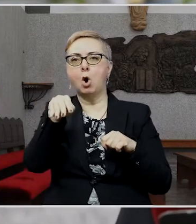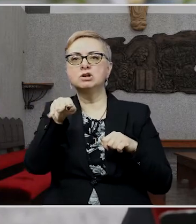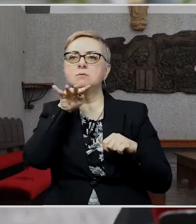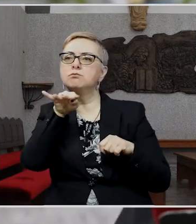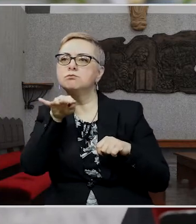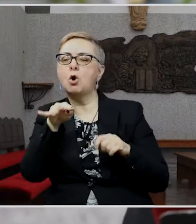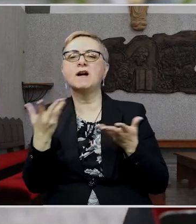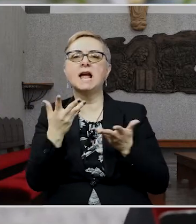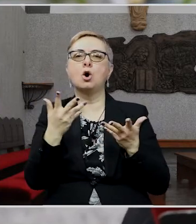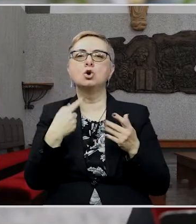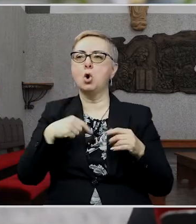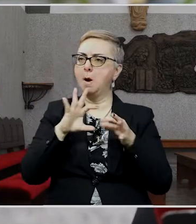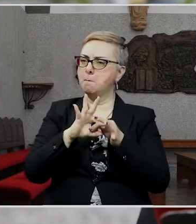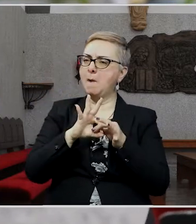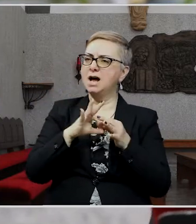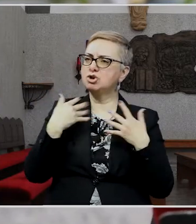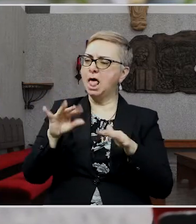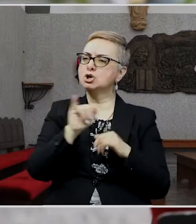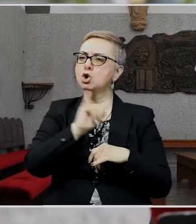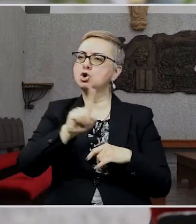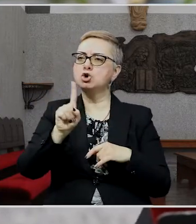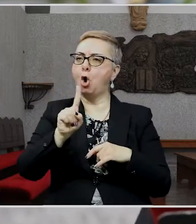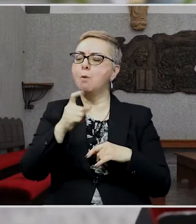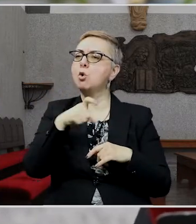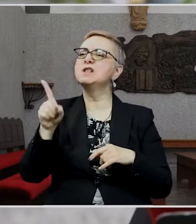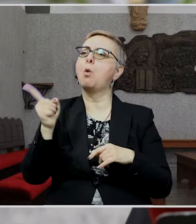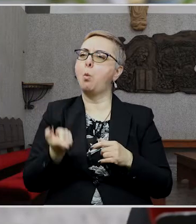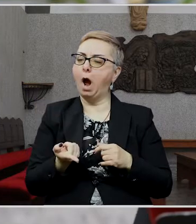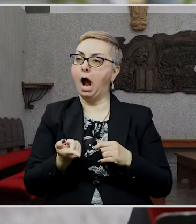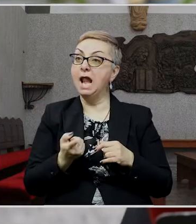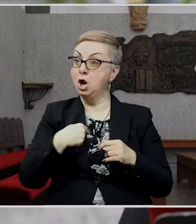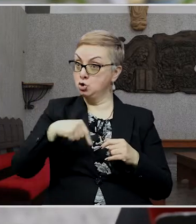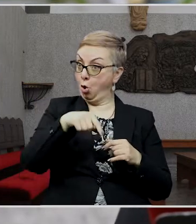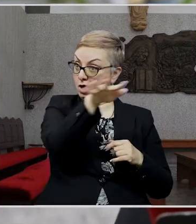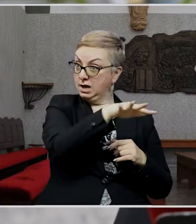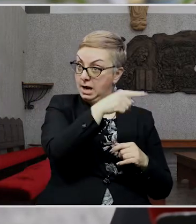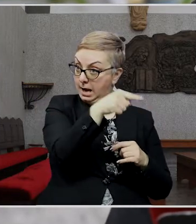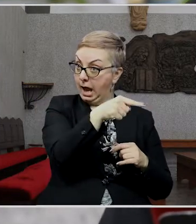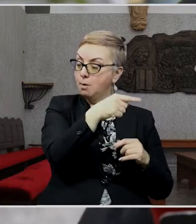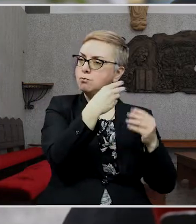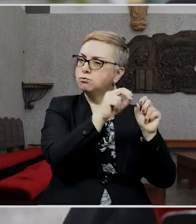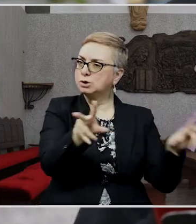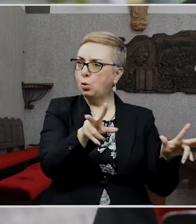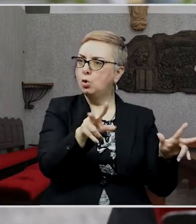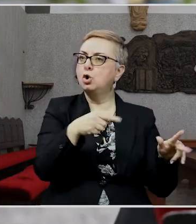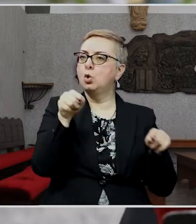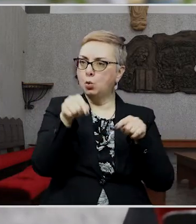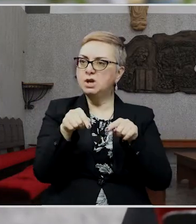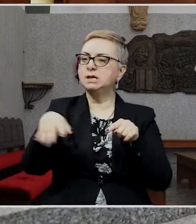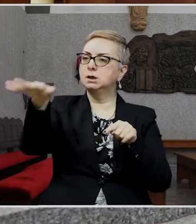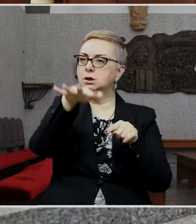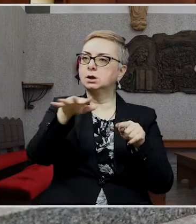ma perché non ci hai lasciati dov'eravamo ma perché ci hai portati qui a morire eco mosè